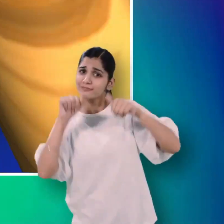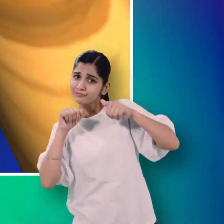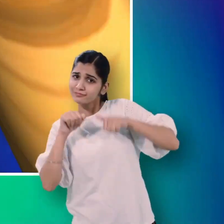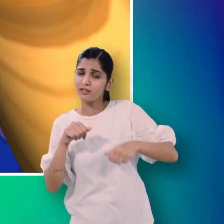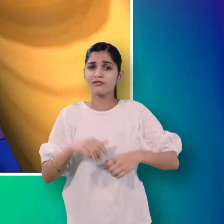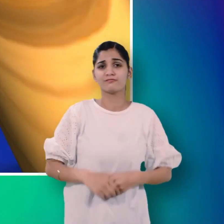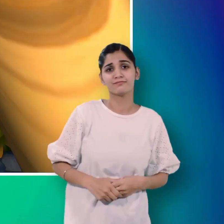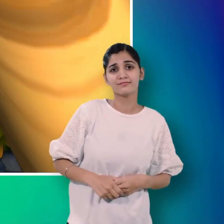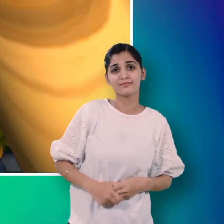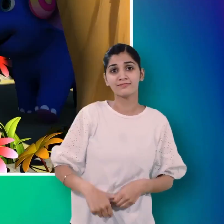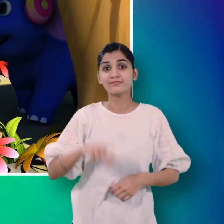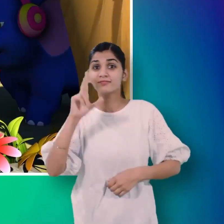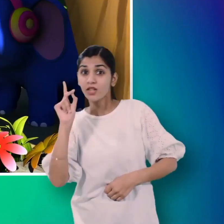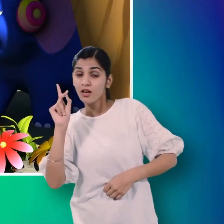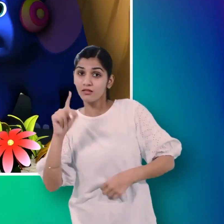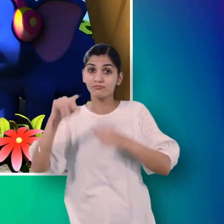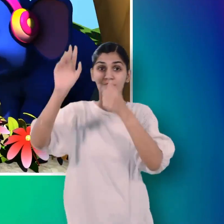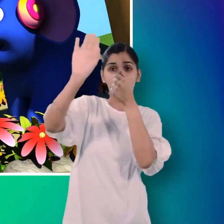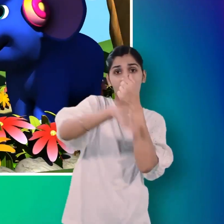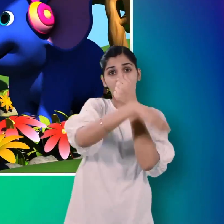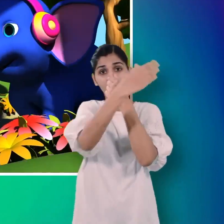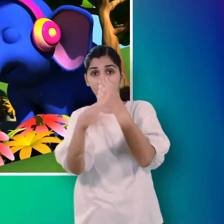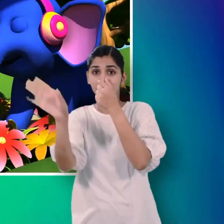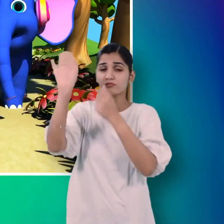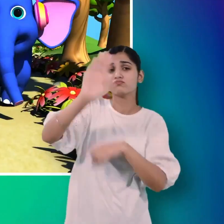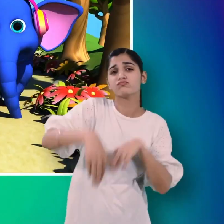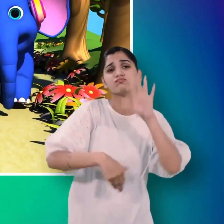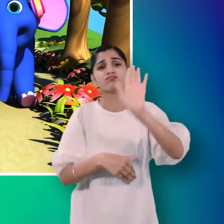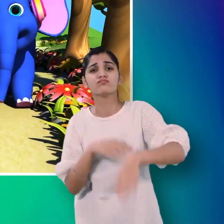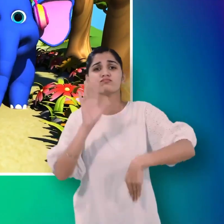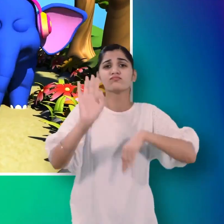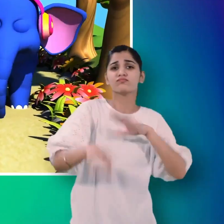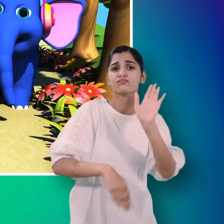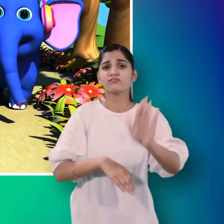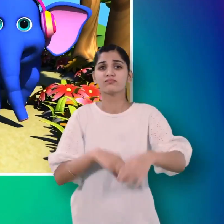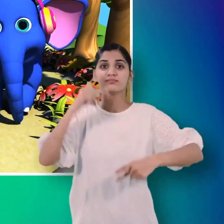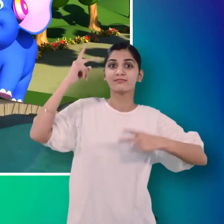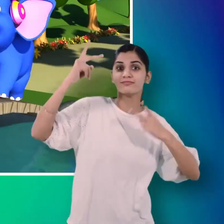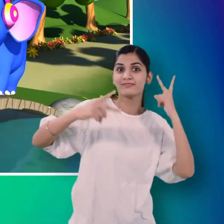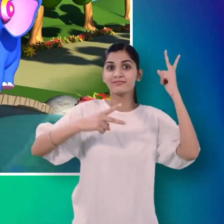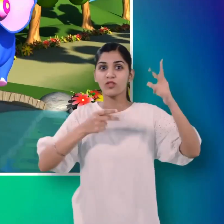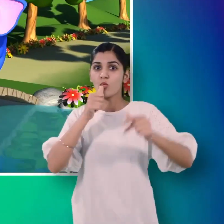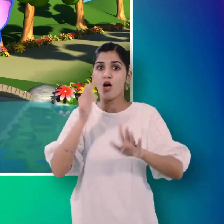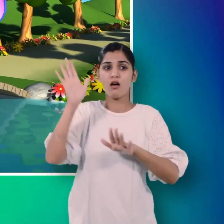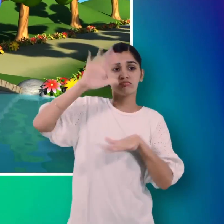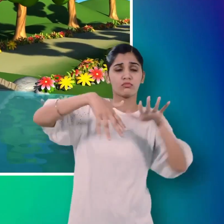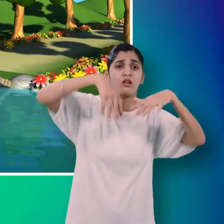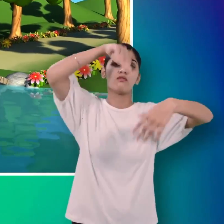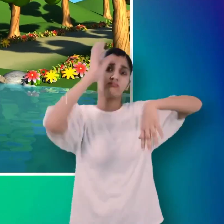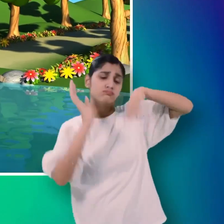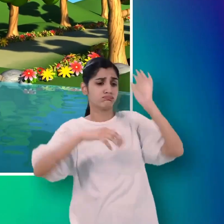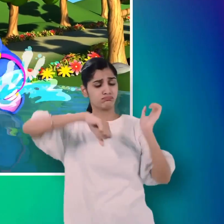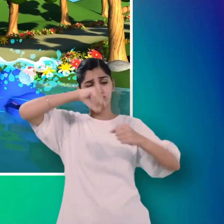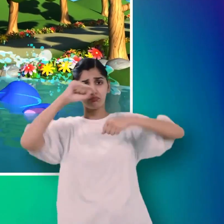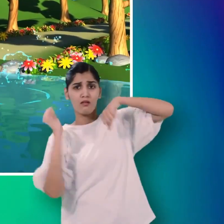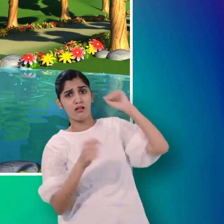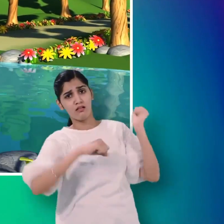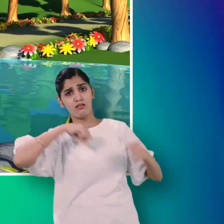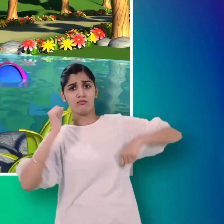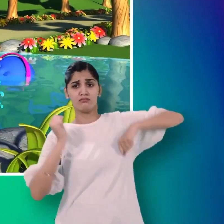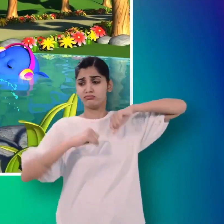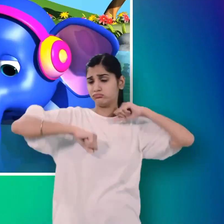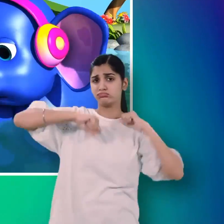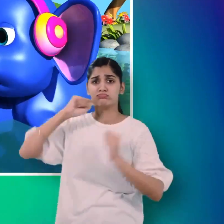आ। हाँ, दो मोटे हाथी घूमने गए, गहरी नदी में जाके वो